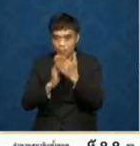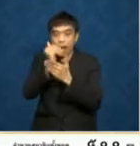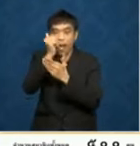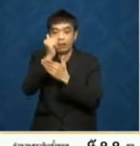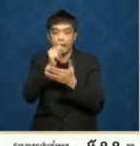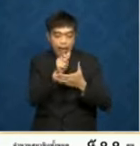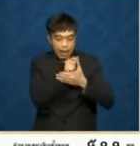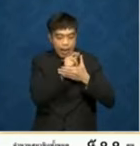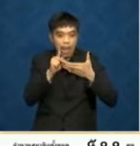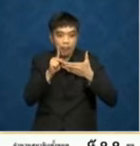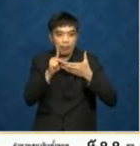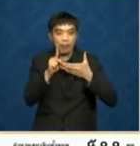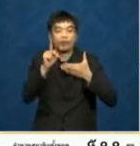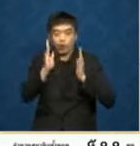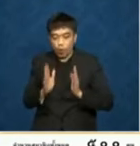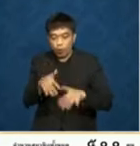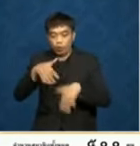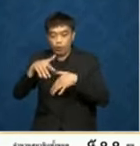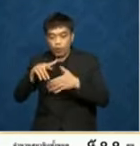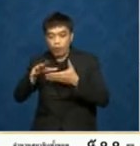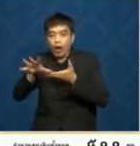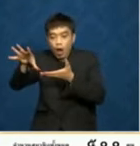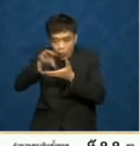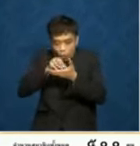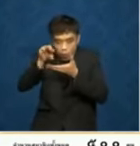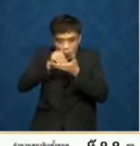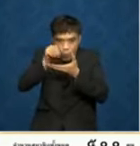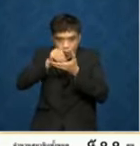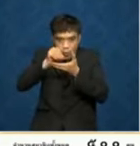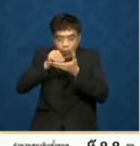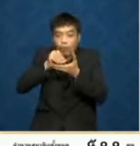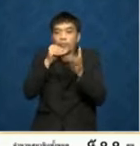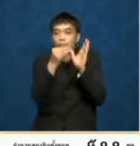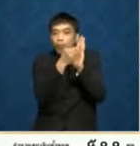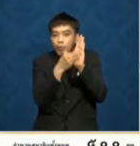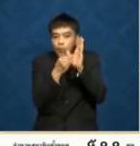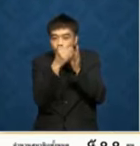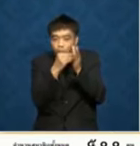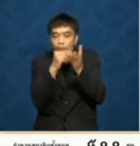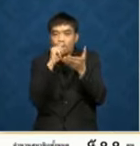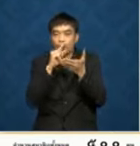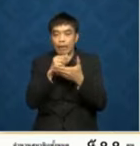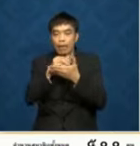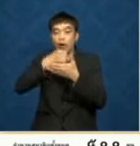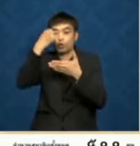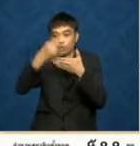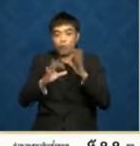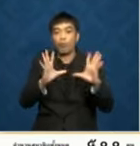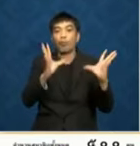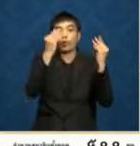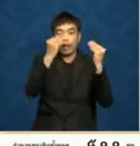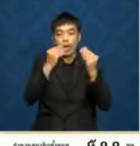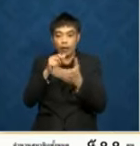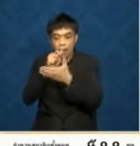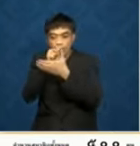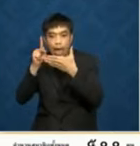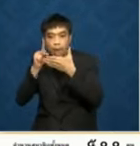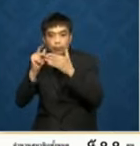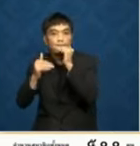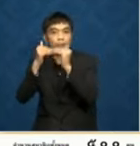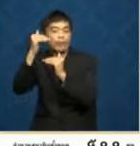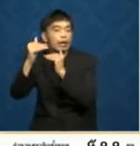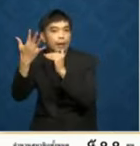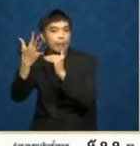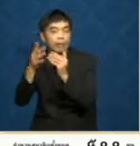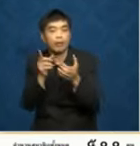มาใช้แปครัแต่ถ้าจบโครงการไปแล้วบริการอนๆในแอปมนโตตามไม่ทันหรอถ้ามัยใช้งานยากอยเหือนเดิม